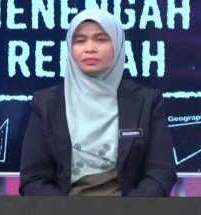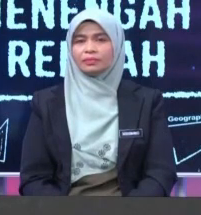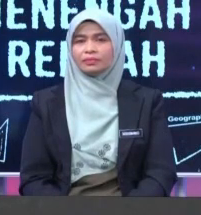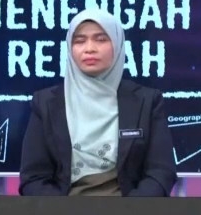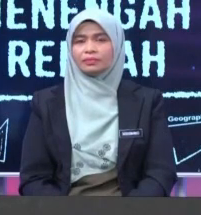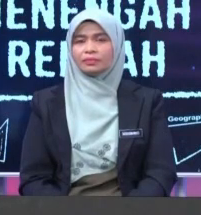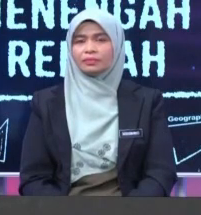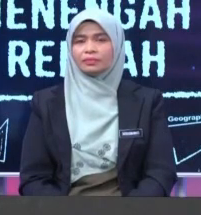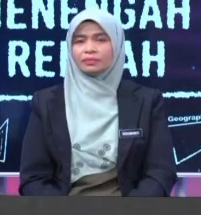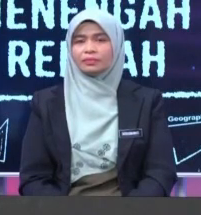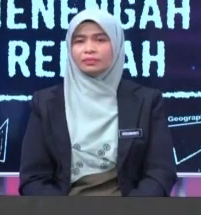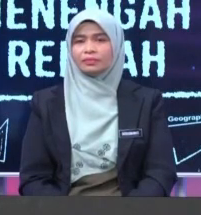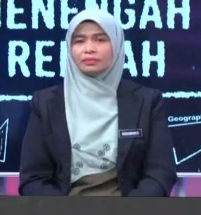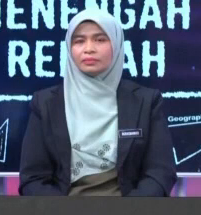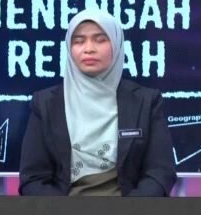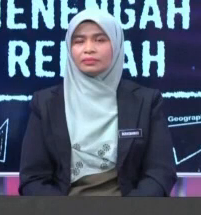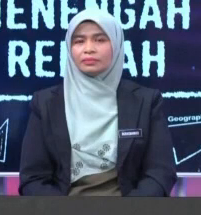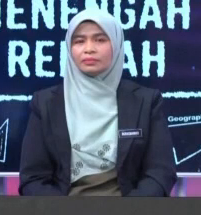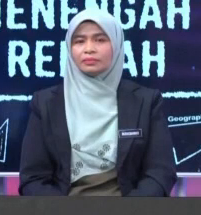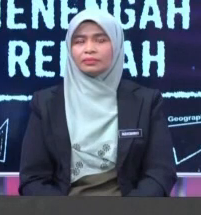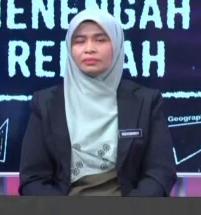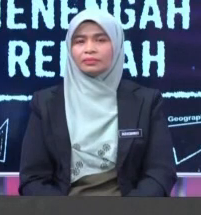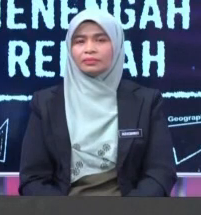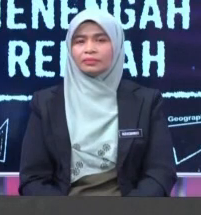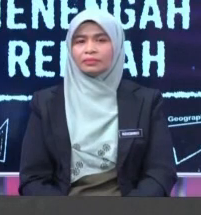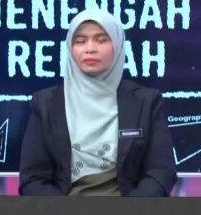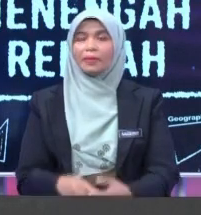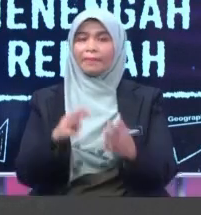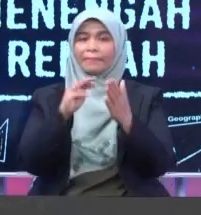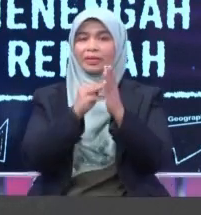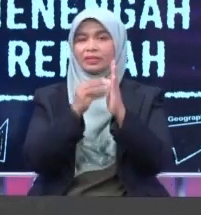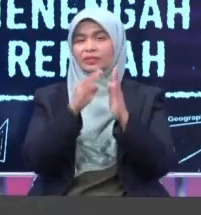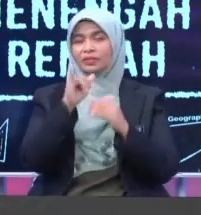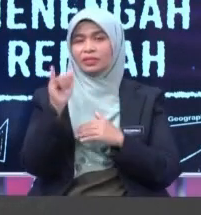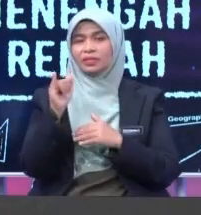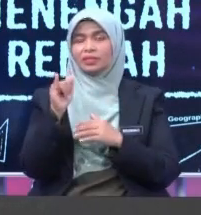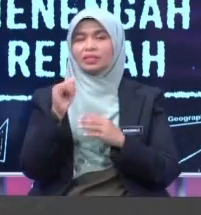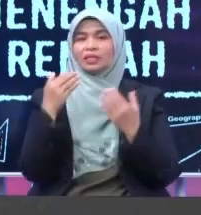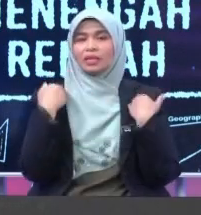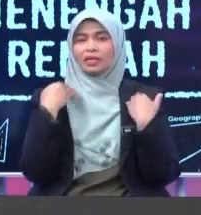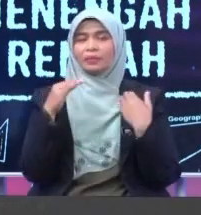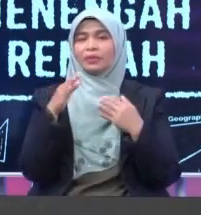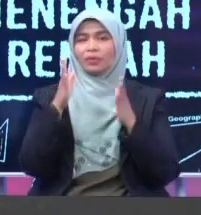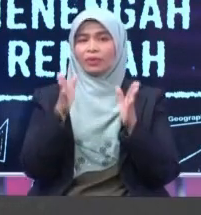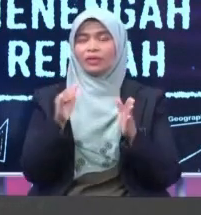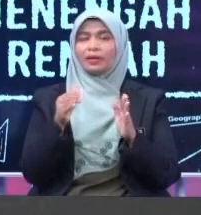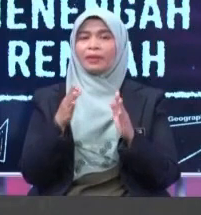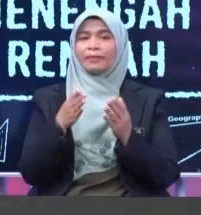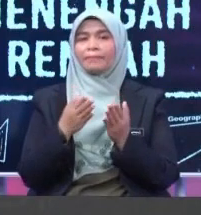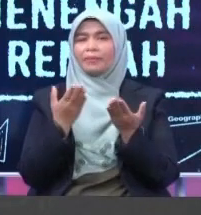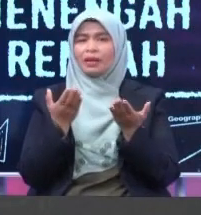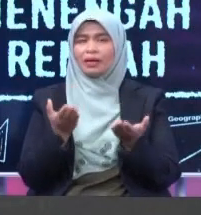مَوَازِينُهُ فَأُمُّهُ هَاوِيَةٌ. Maksudnya, adapun orang yang berat timbangan amal